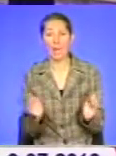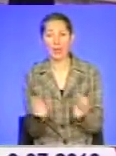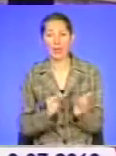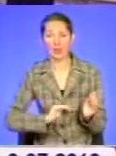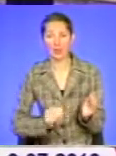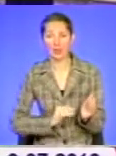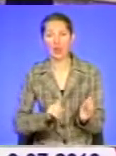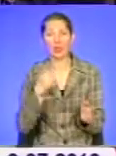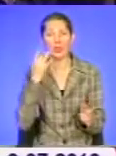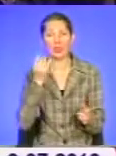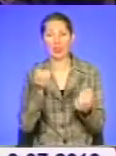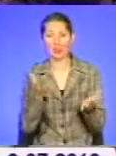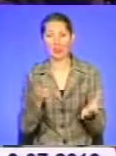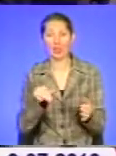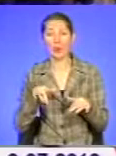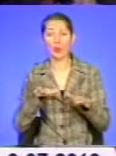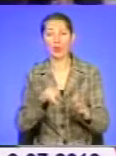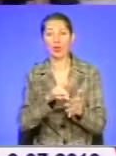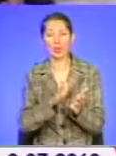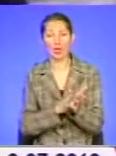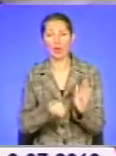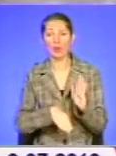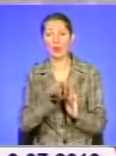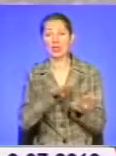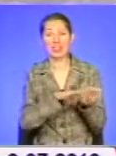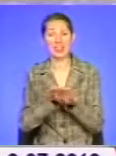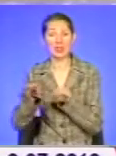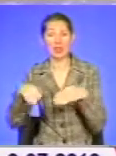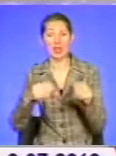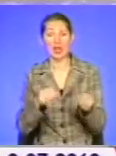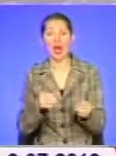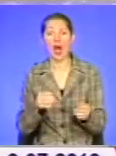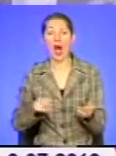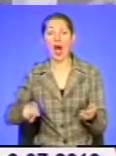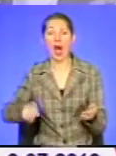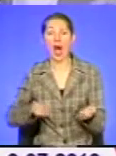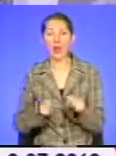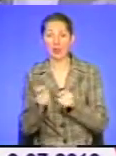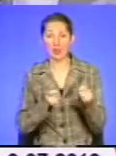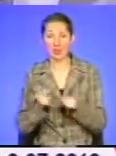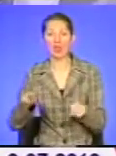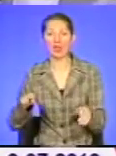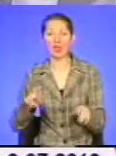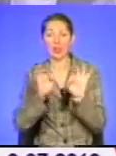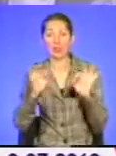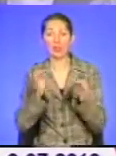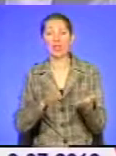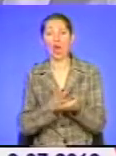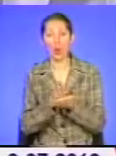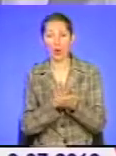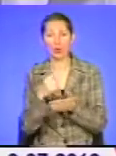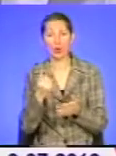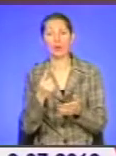процедуру реєстрації, підвищити рівень надання адміністративних та інформаційних послуг платникам податків, один за одним в